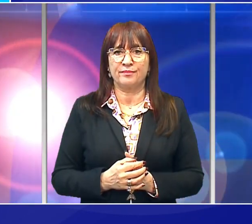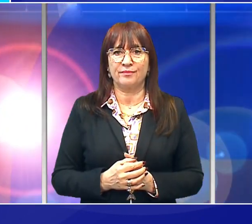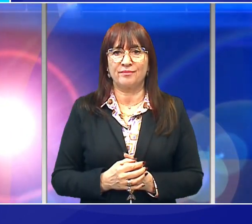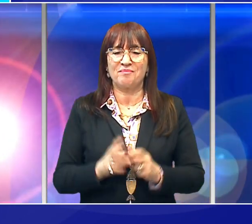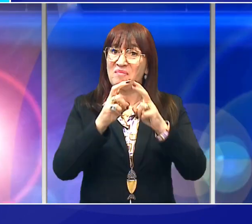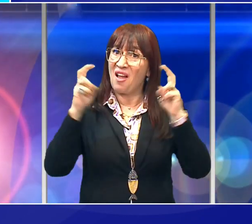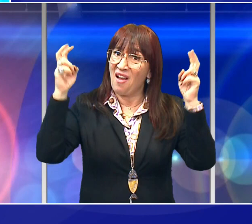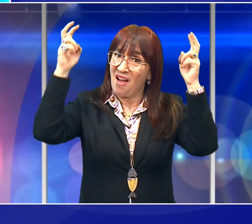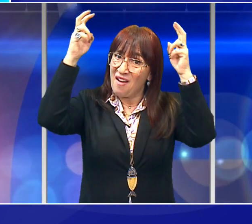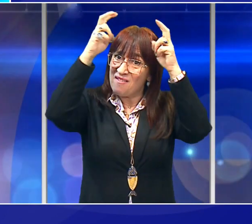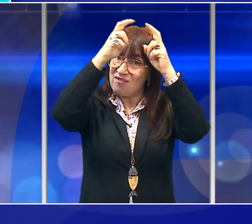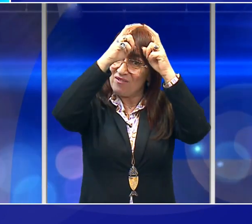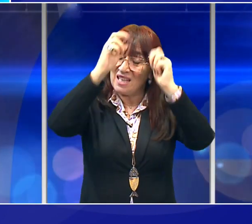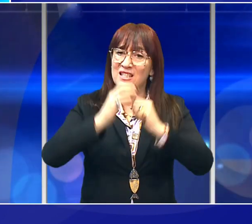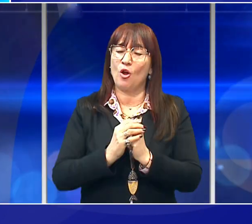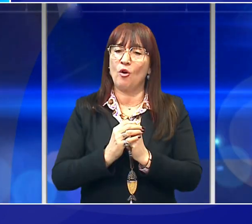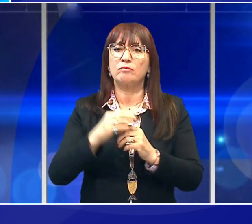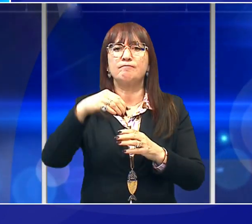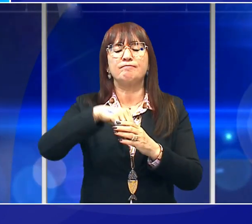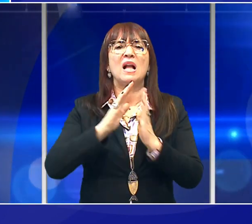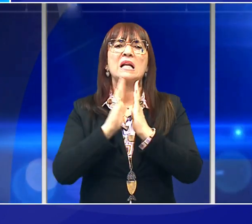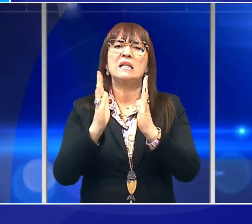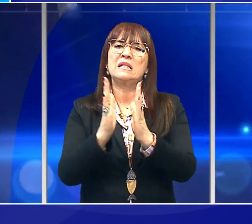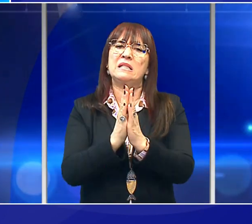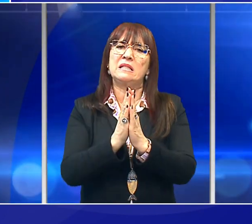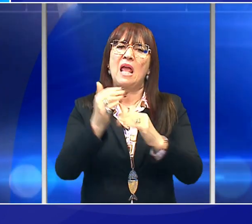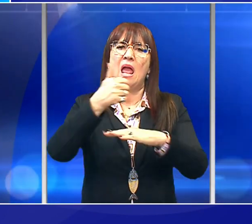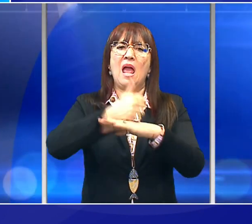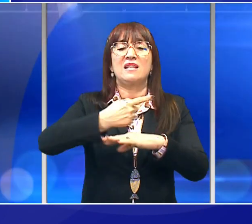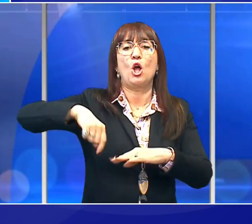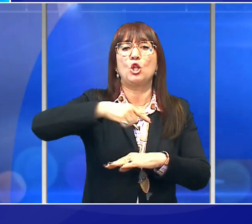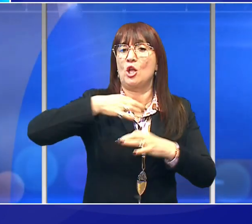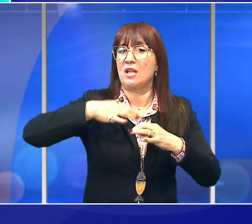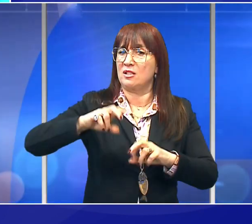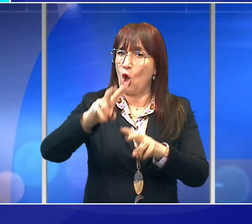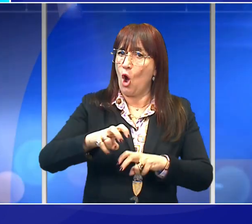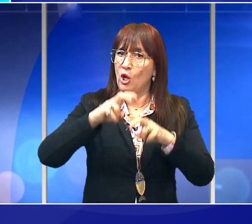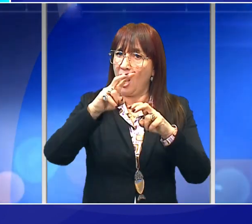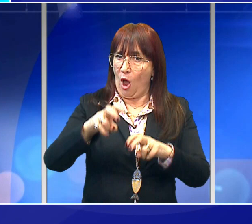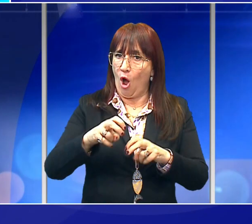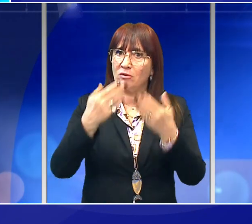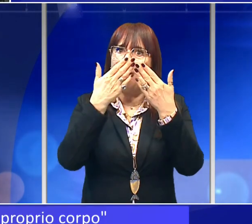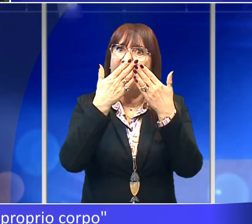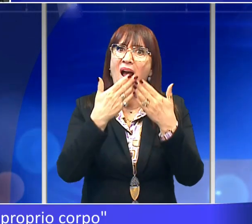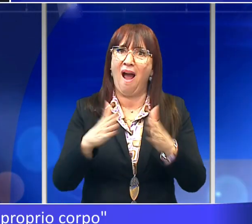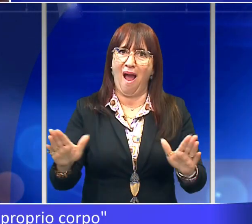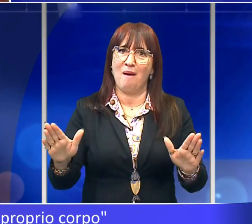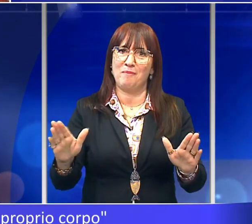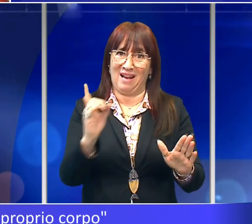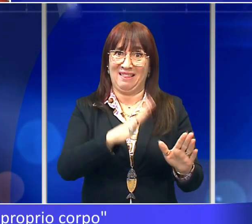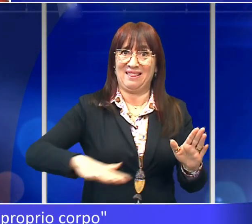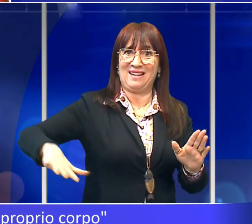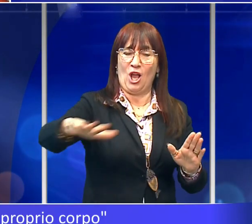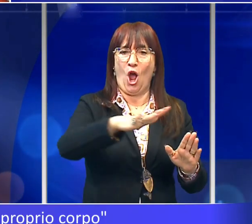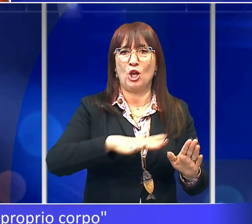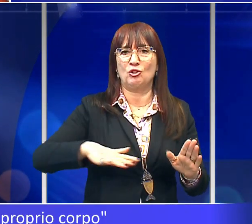Il vescovo, nella cattedrale di Nostra Signora dell'Orto, ha aperto in diocesi i